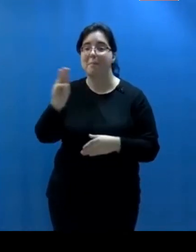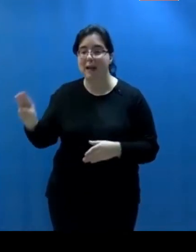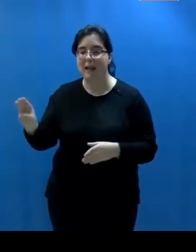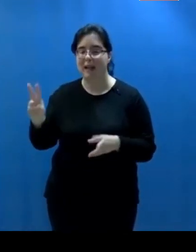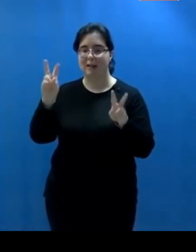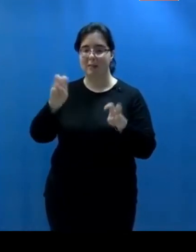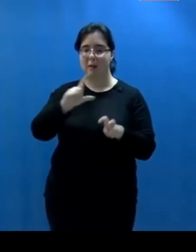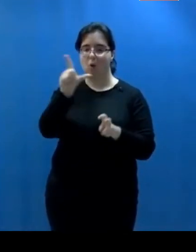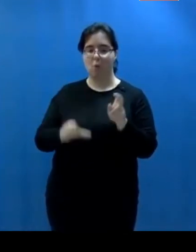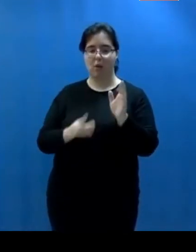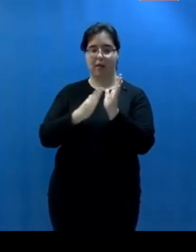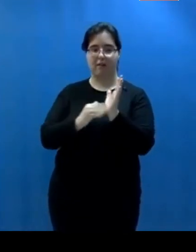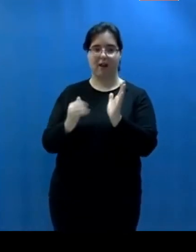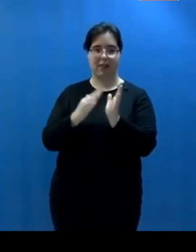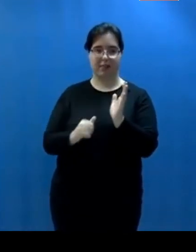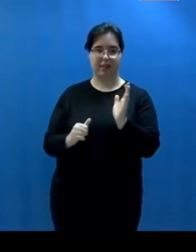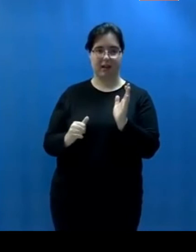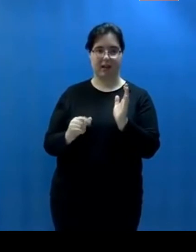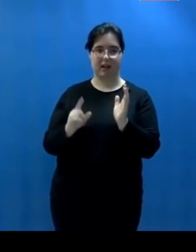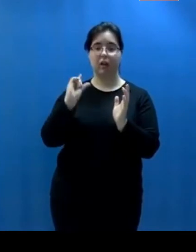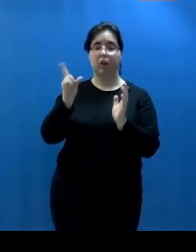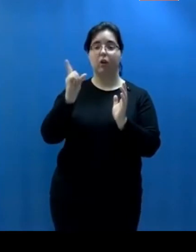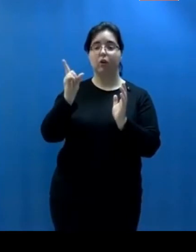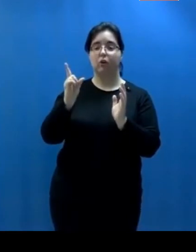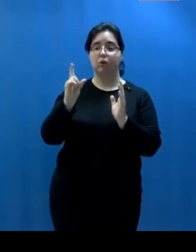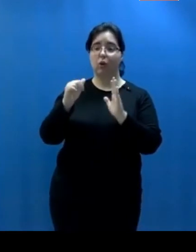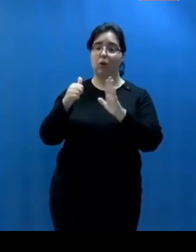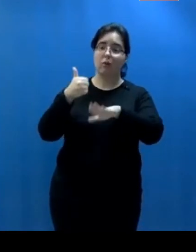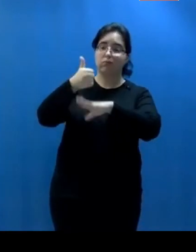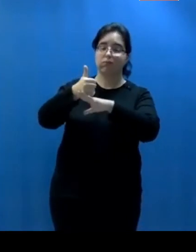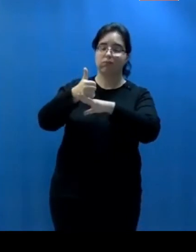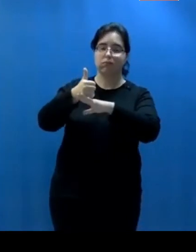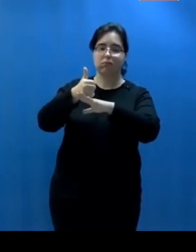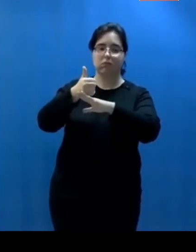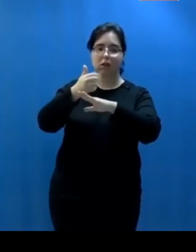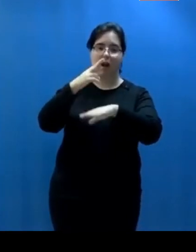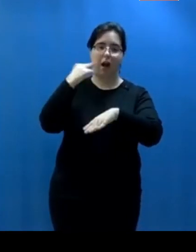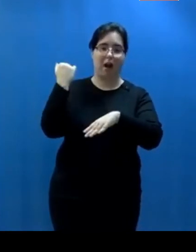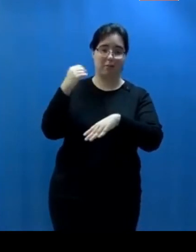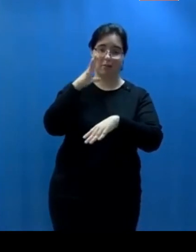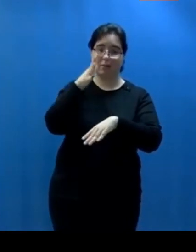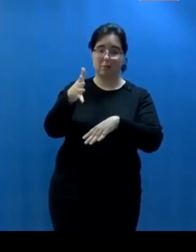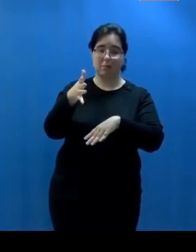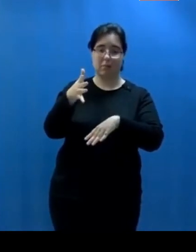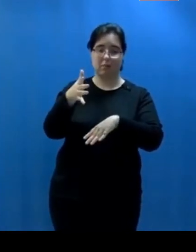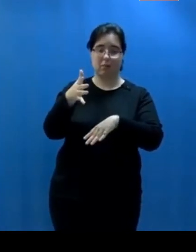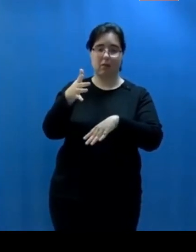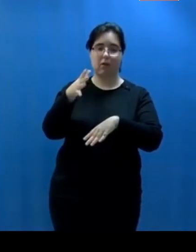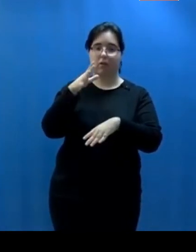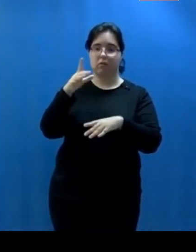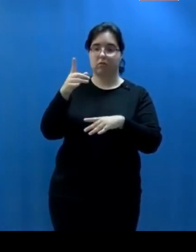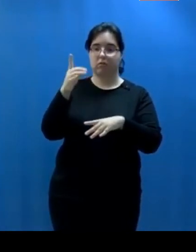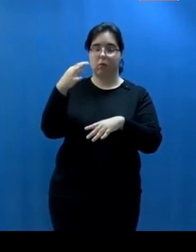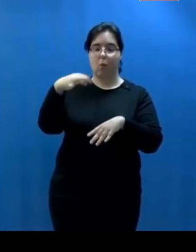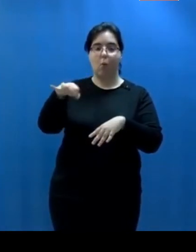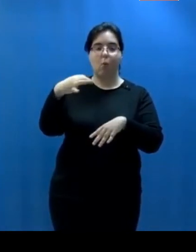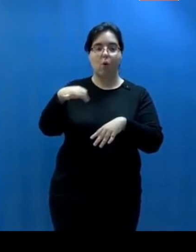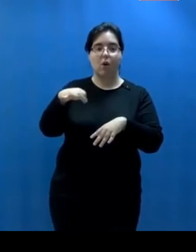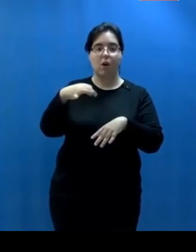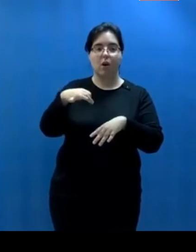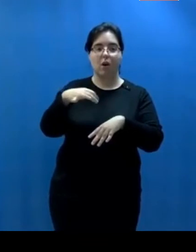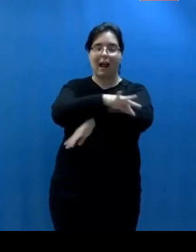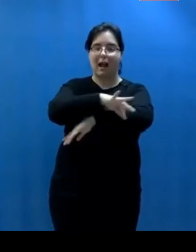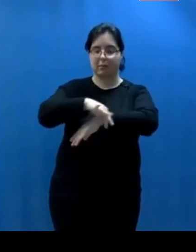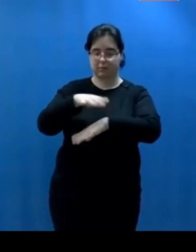Per ell només n'hi havia, estava per damunt, Francisco Camps. Era el mandamàs. I què va fer el senyor Costa? El que dia que la festa no s'acaba nunca i